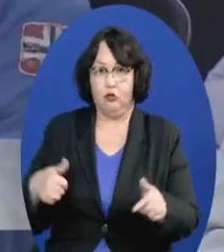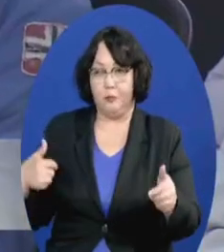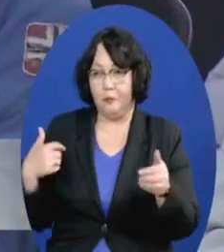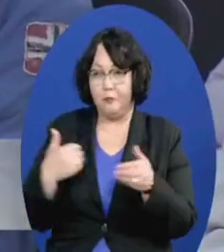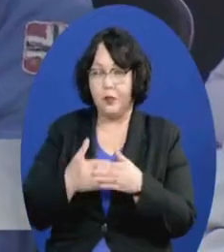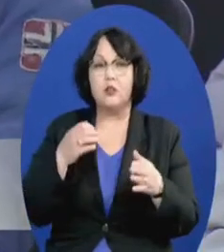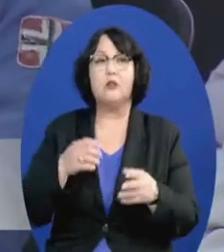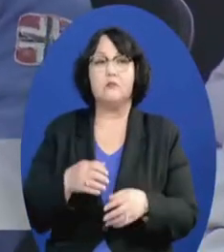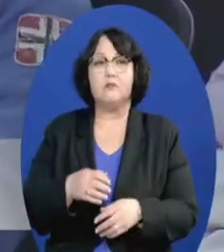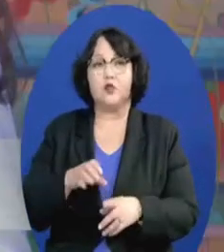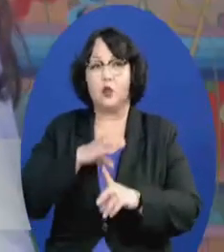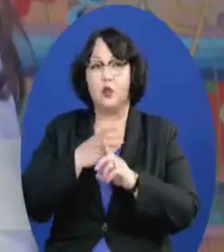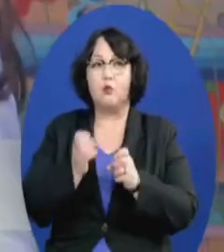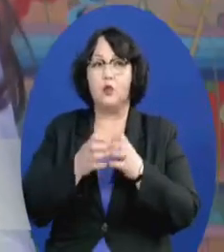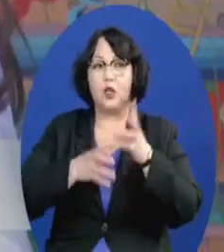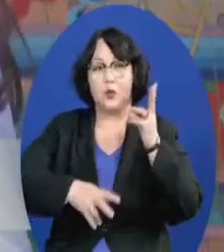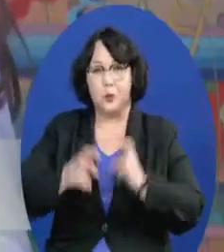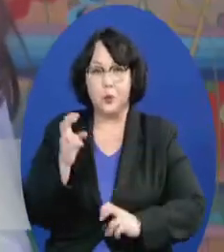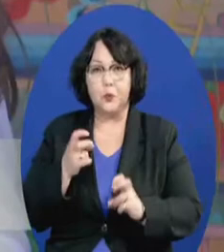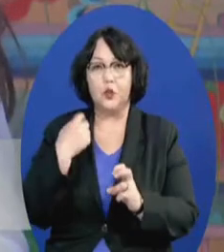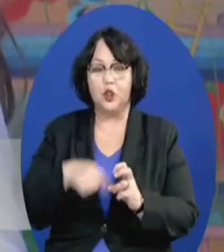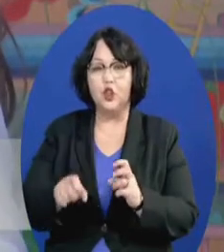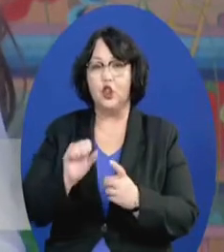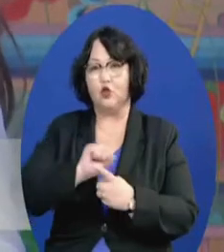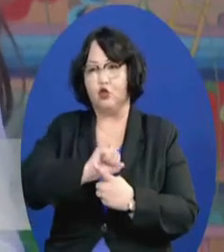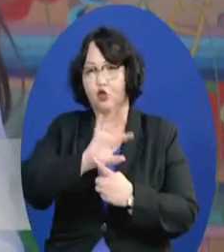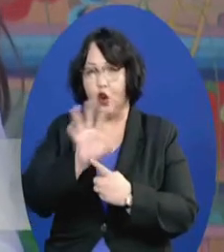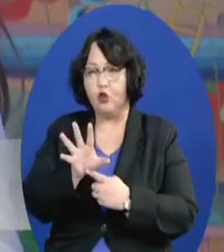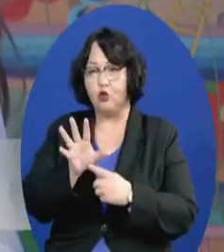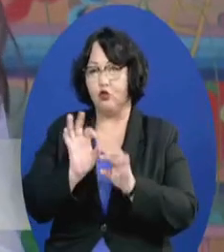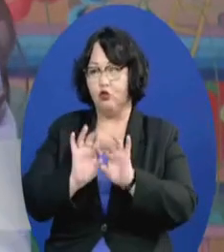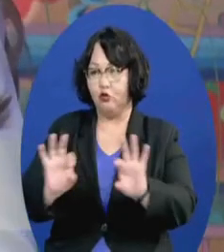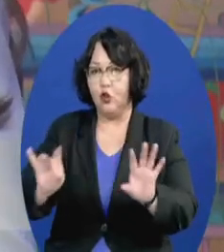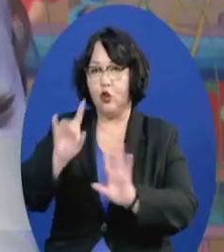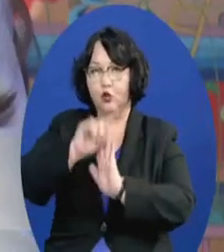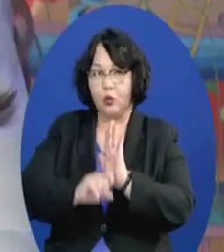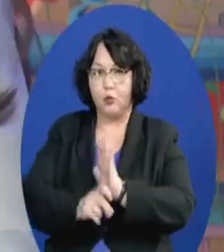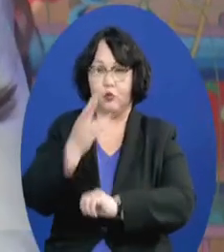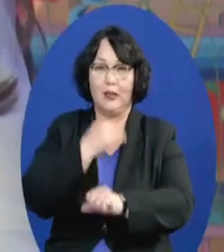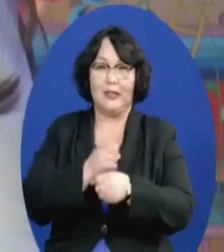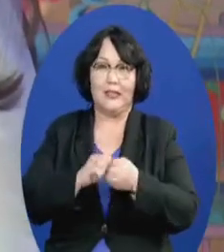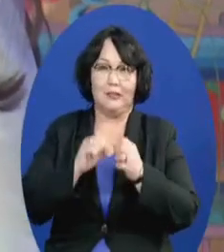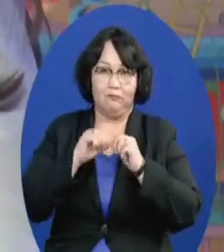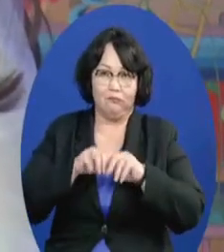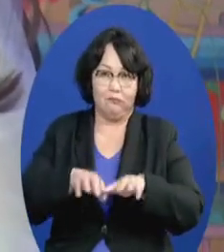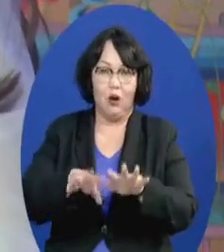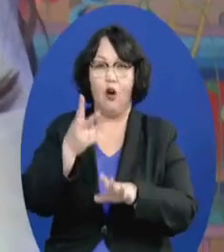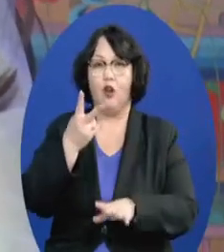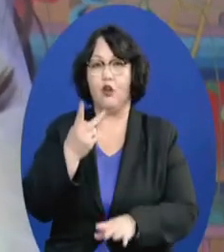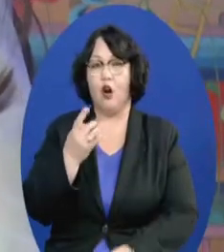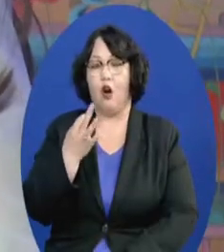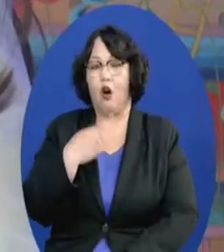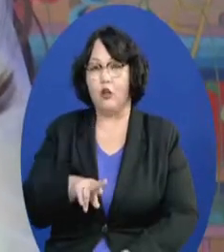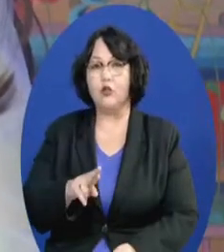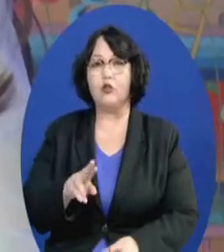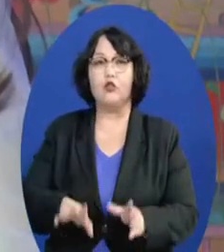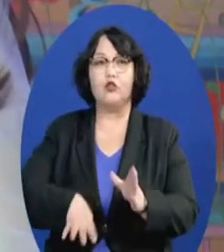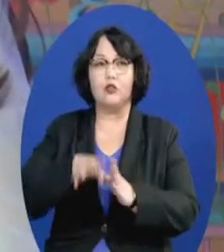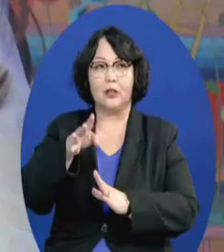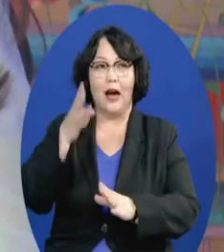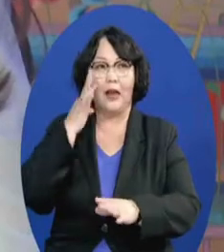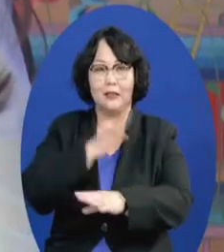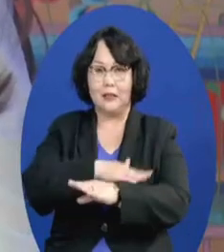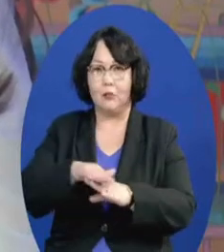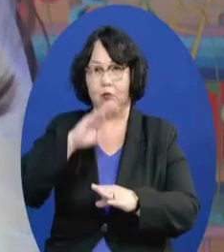нар одоо соёлын бүтээлч үйлдвэрлэлийн цогц хөтөлбөрийг гаргаж ирж энэ 21 онд тодорхойлж хөгжлийнхаа замналыг